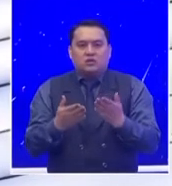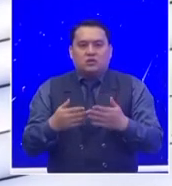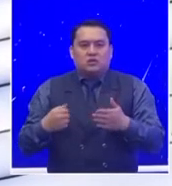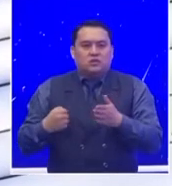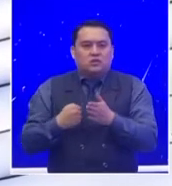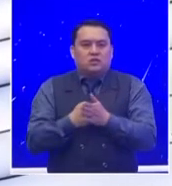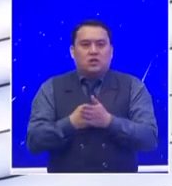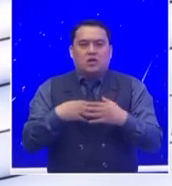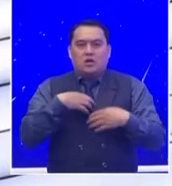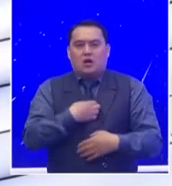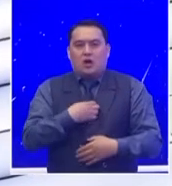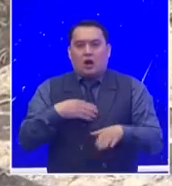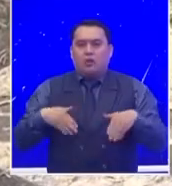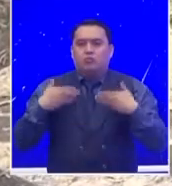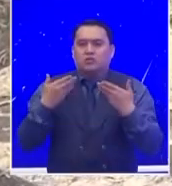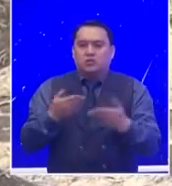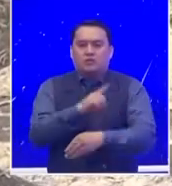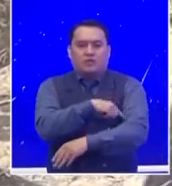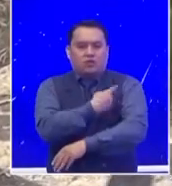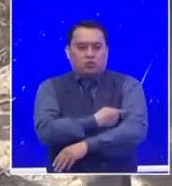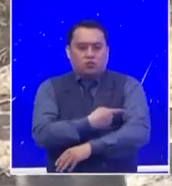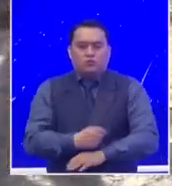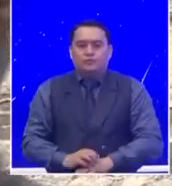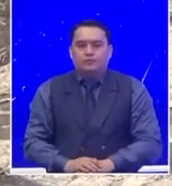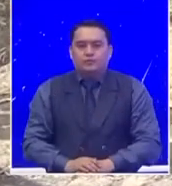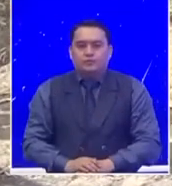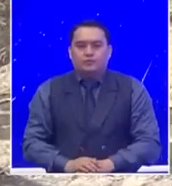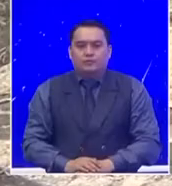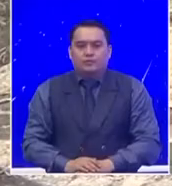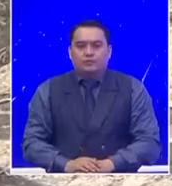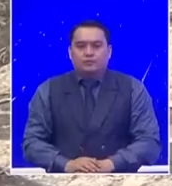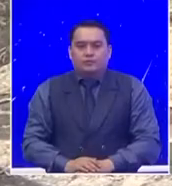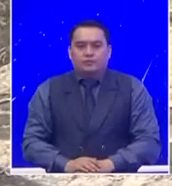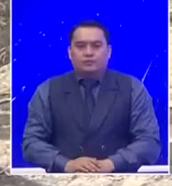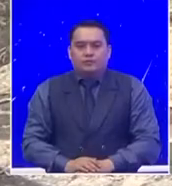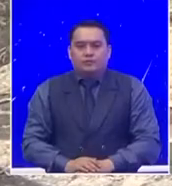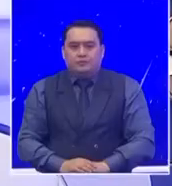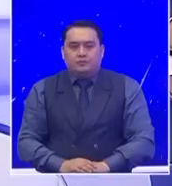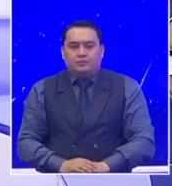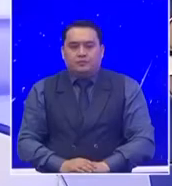груди или кашель, лучше обратиться к врачу. Евгения Присяжная, Ержан Дуйсен, телеканал ЖТСУ.